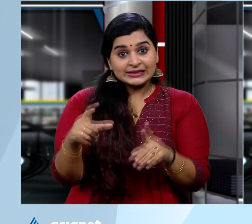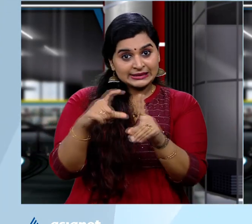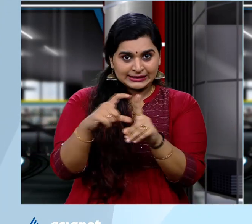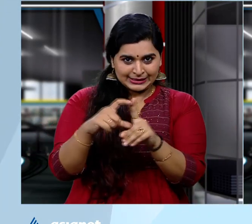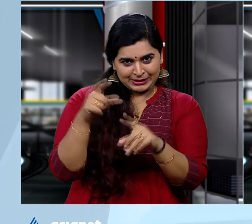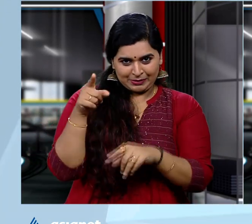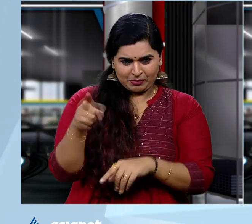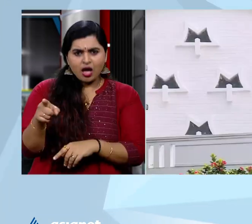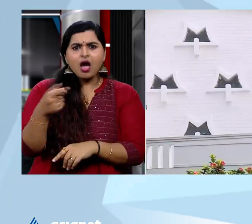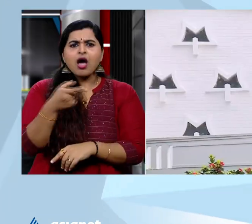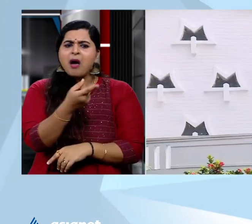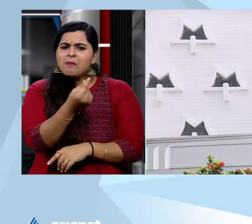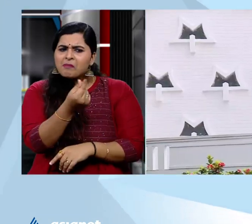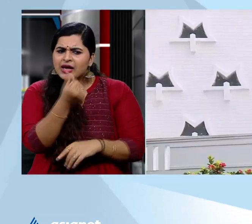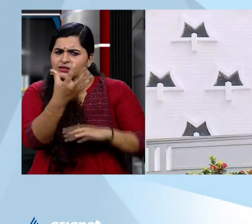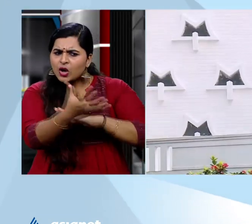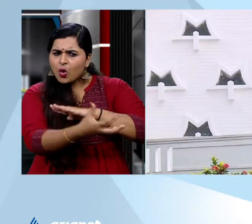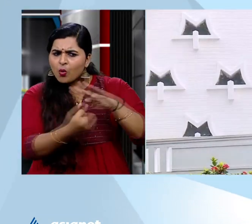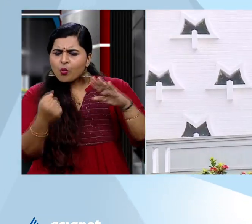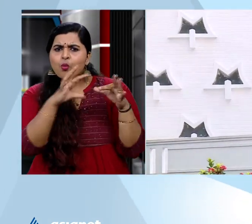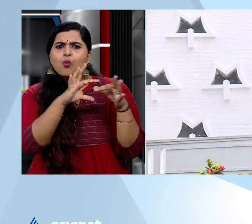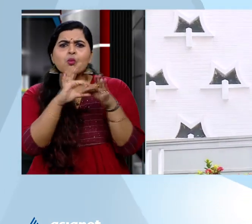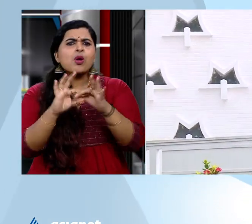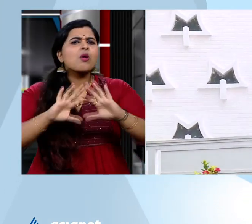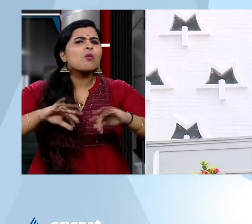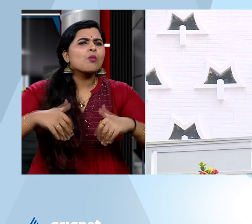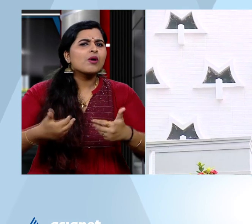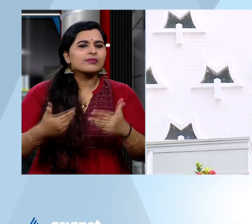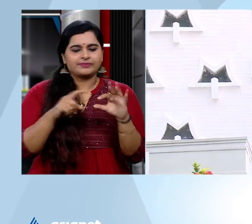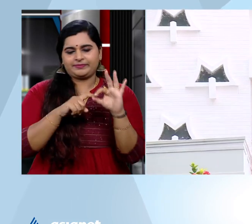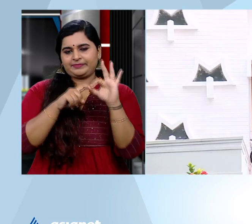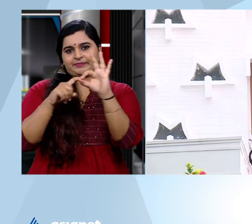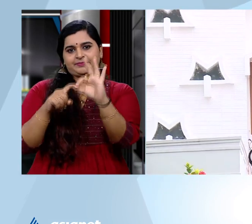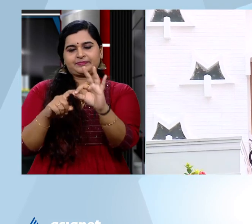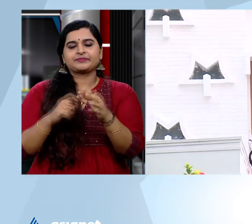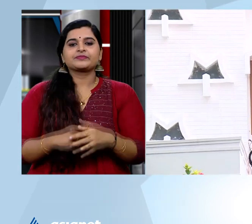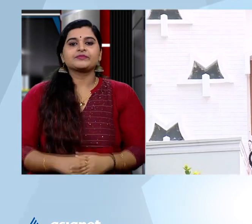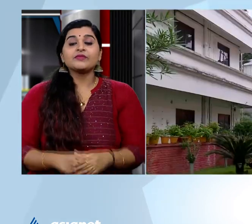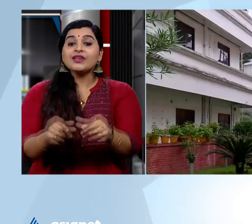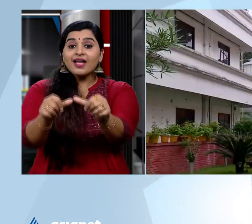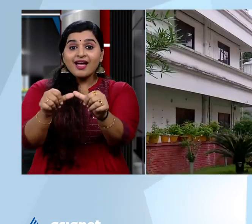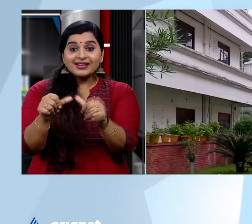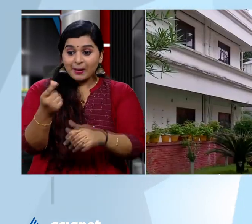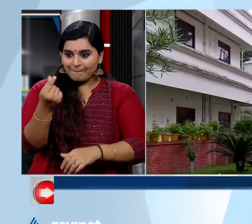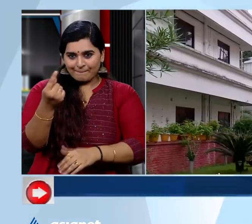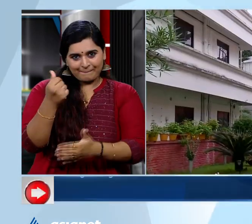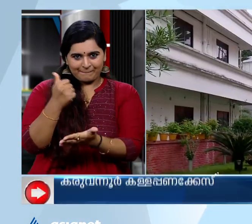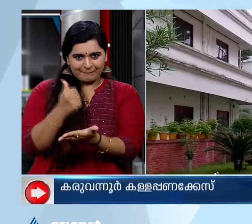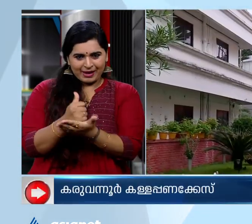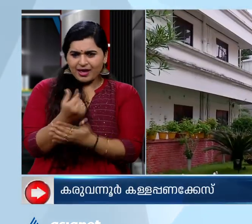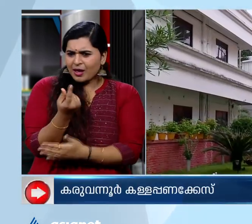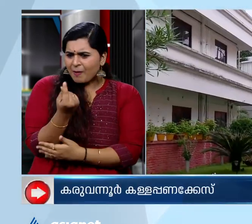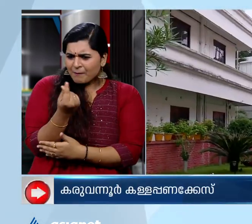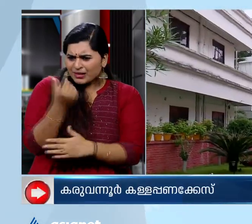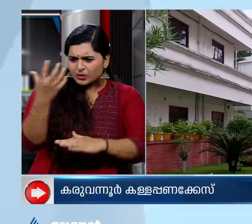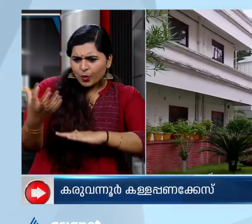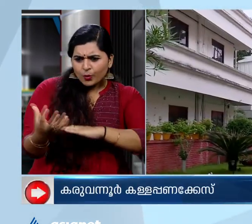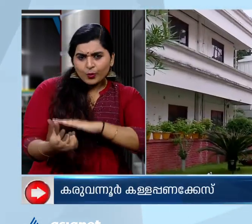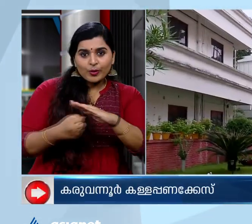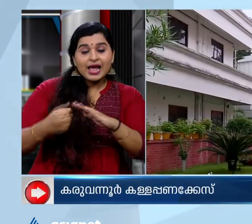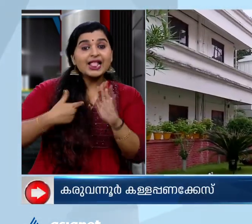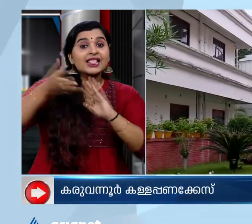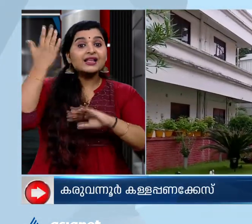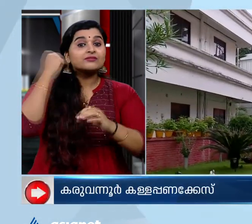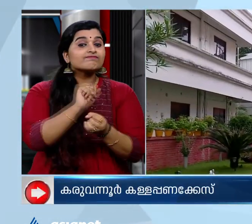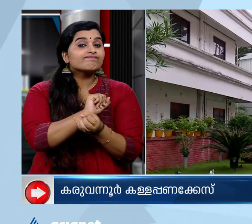ബാങ്ക് തട്ടിപ്പുമായി എന്താണ് ബന്ധം? അമ്പിളി, ഈ ബാങ്ക് തട്ടിപ്പ് കേസിലെ, കള്ളപ്പണക്കേസിൽ നേരത്തെ അറസ്റ്റിലായ പി പി